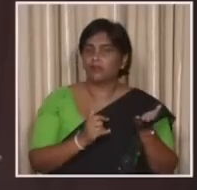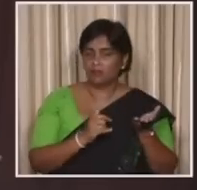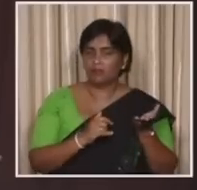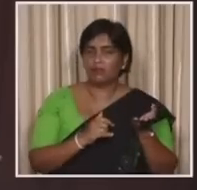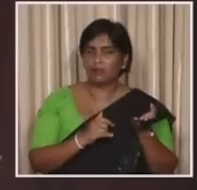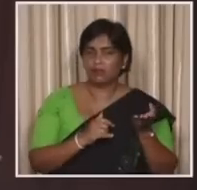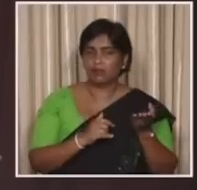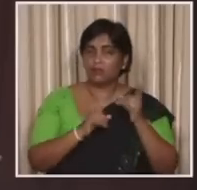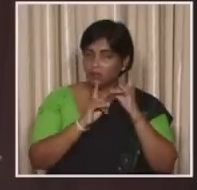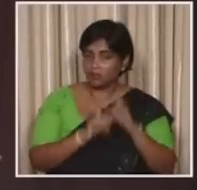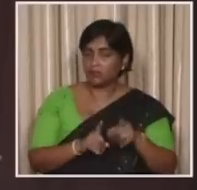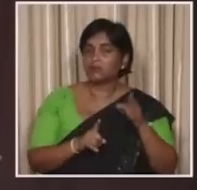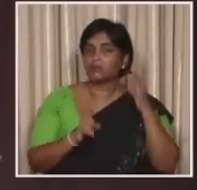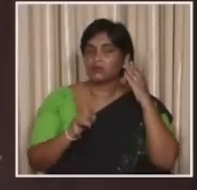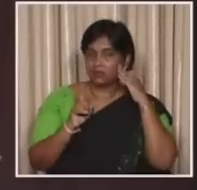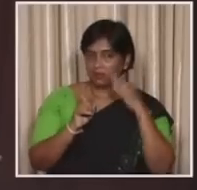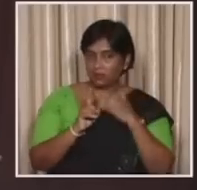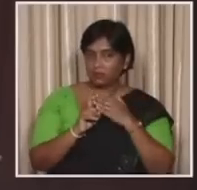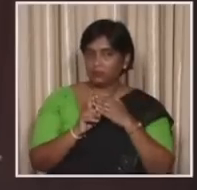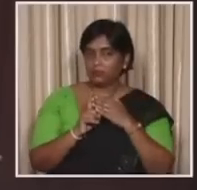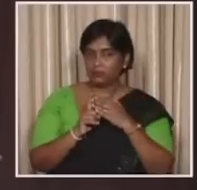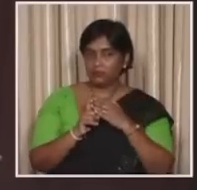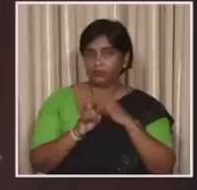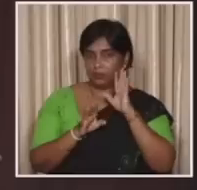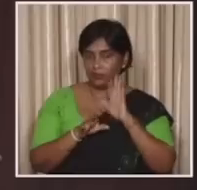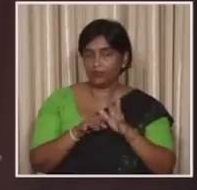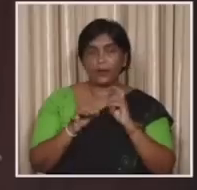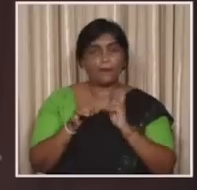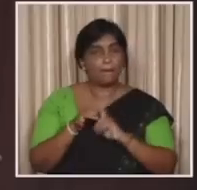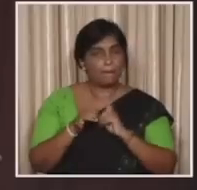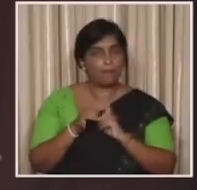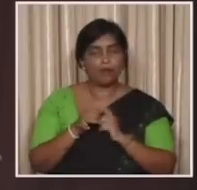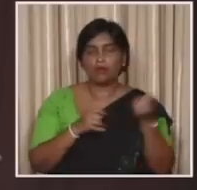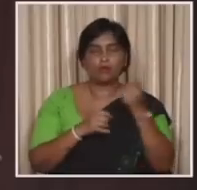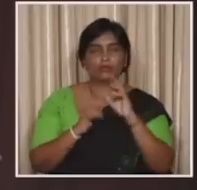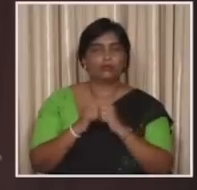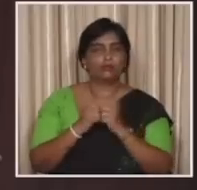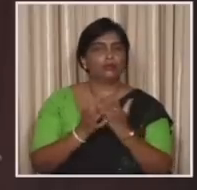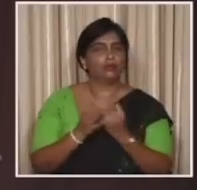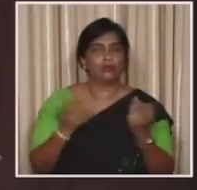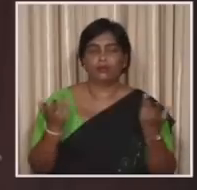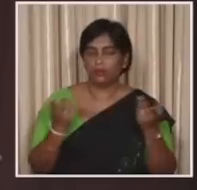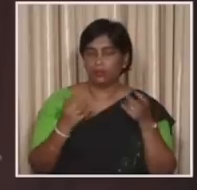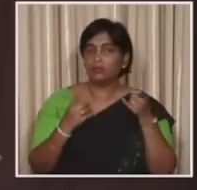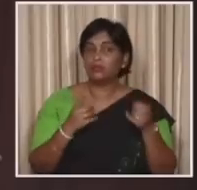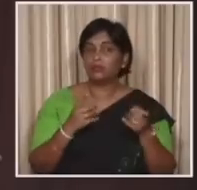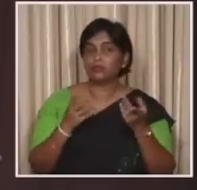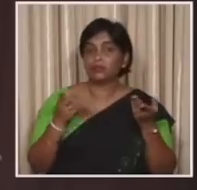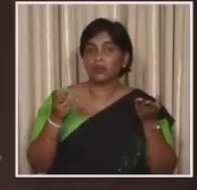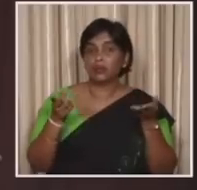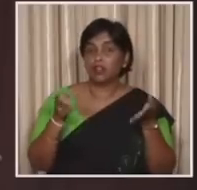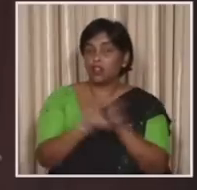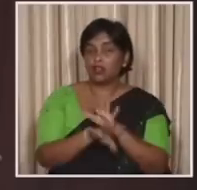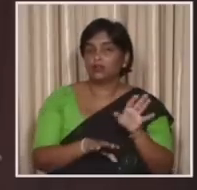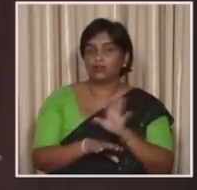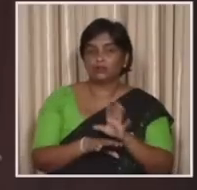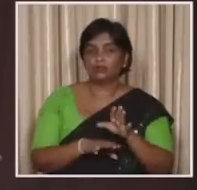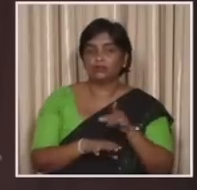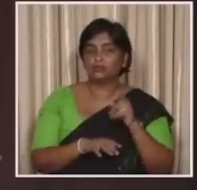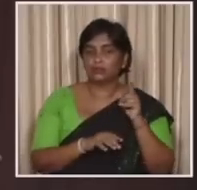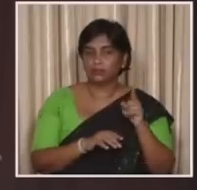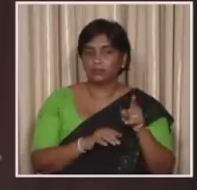තියෙනවා. එතකොට ඒව ගැන ඇති වෙලා තියෙන ප්‍රශ්න වලට කාටවත් විසඳුම් නැහැ. ඉතින් ඒකට මේක වහලා දාන එක නෙමෙයි කරන්න තියෙන්නේ.